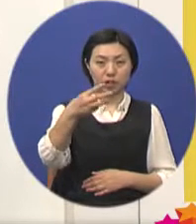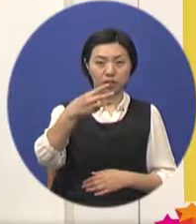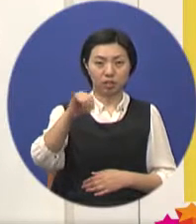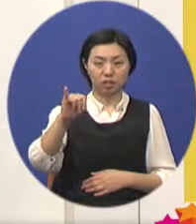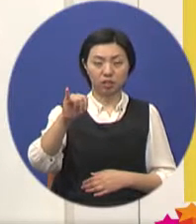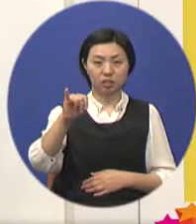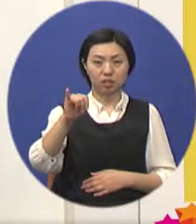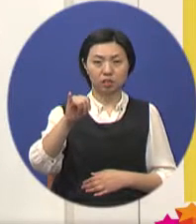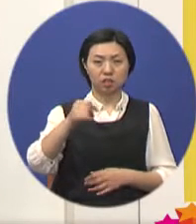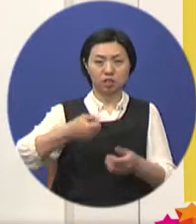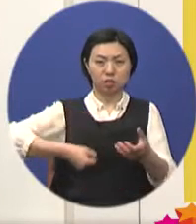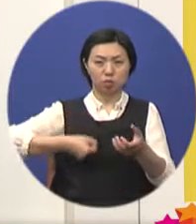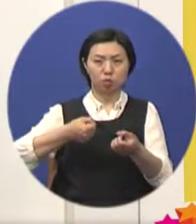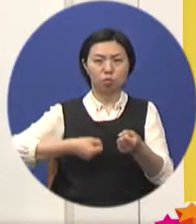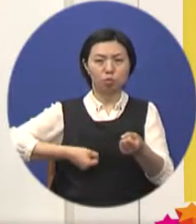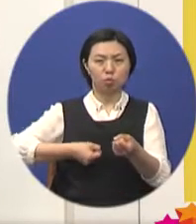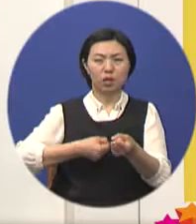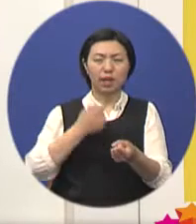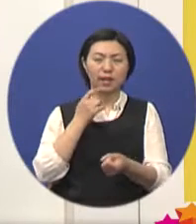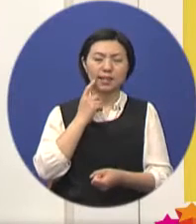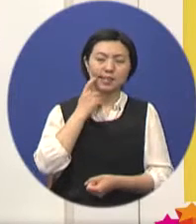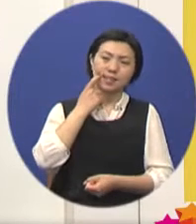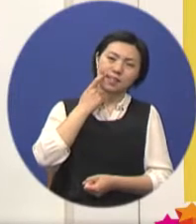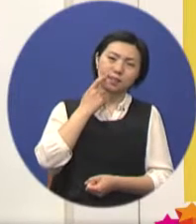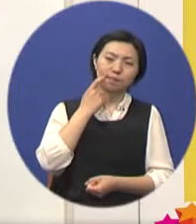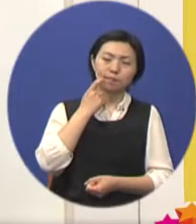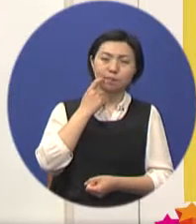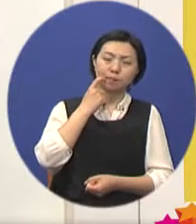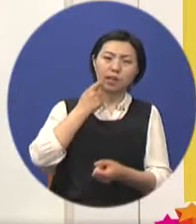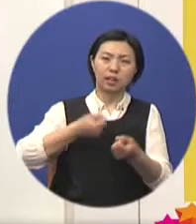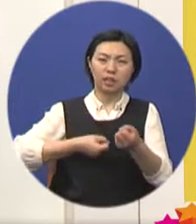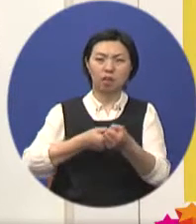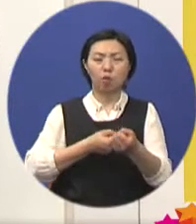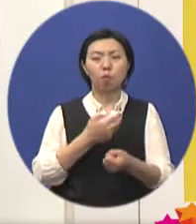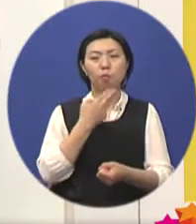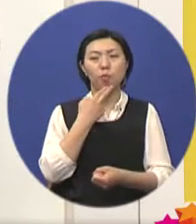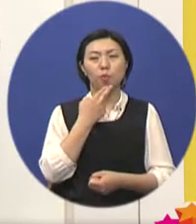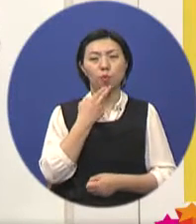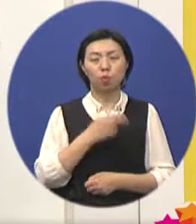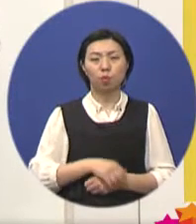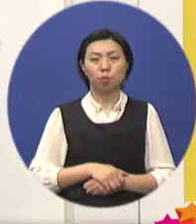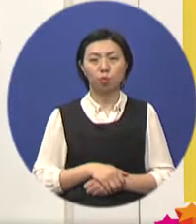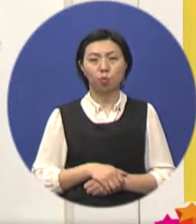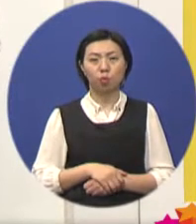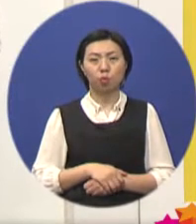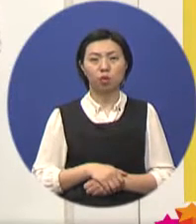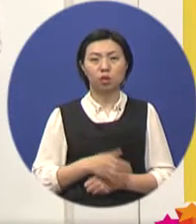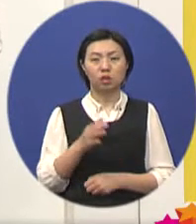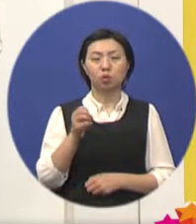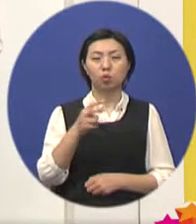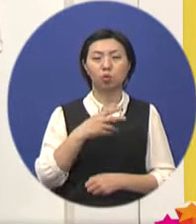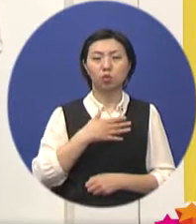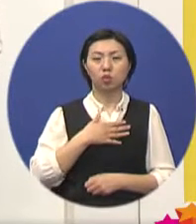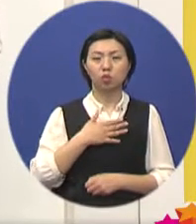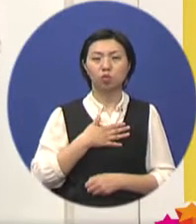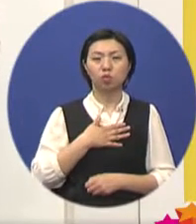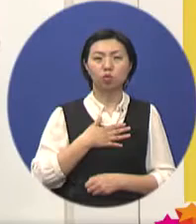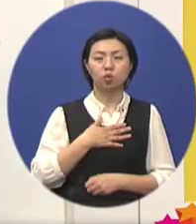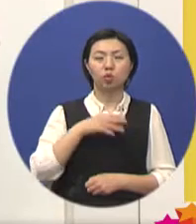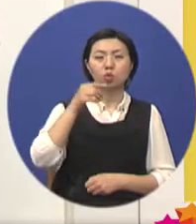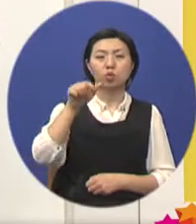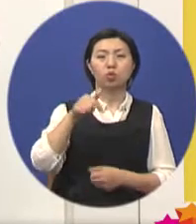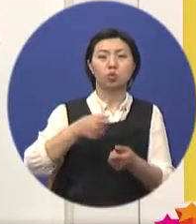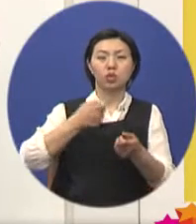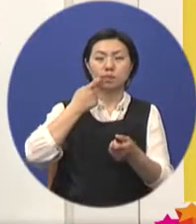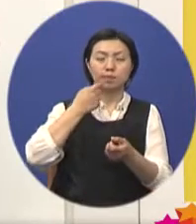뭐요 농약을 안 치거든요. 아, 네. 그 이제 더군다나 이제 저 같은 경우는 이제 친환경 무농약 재배를 하기 때문에 네.